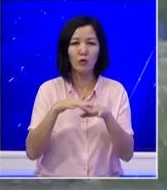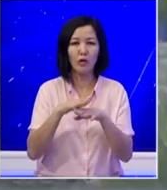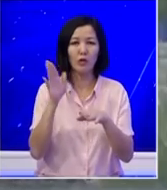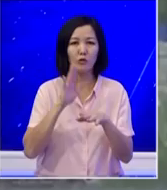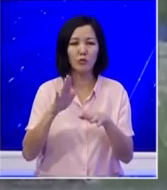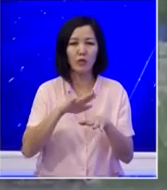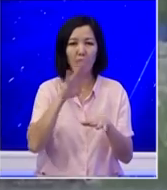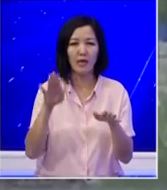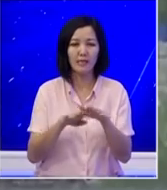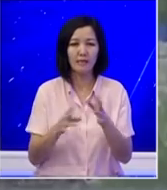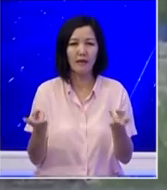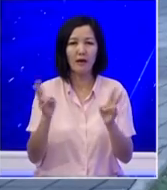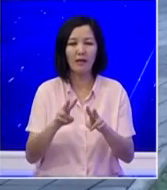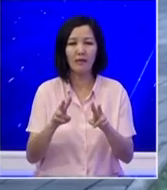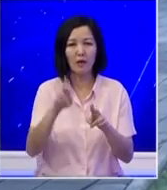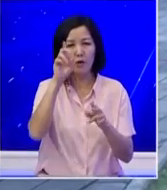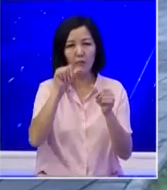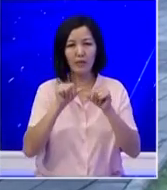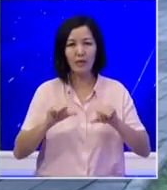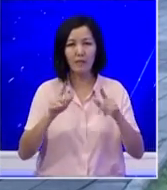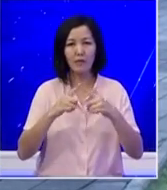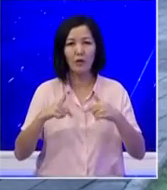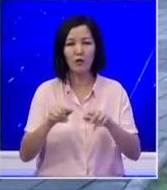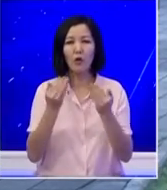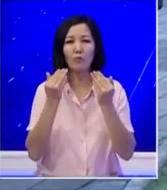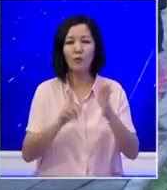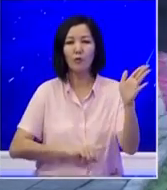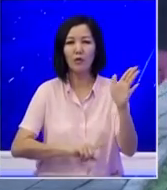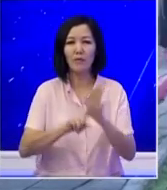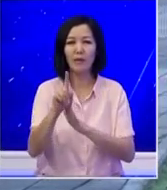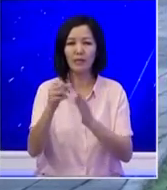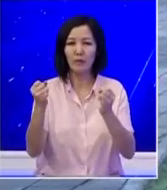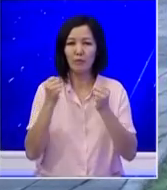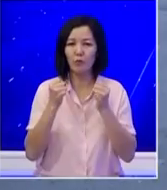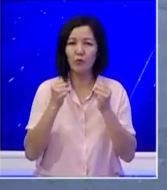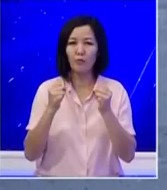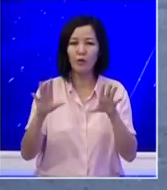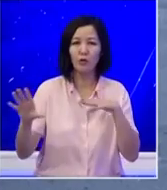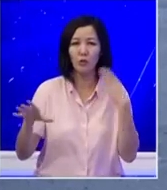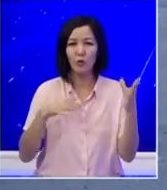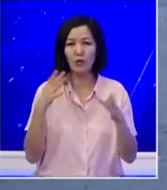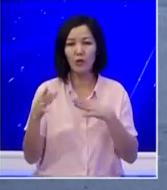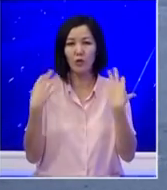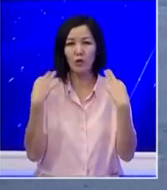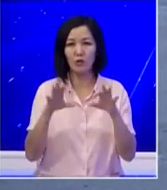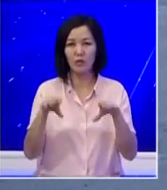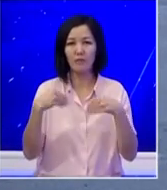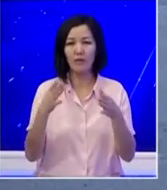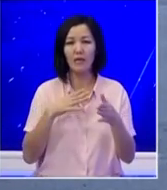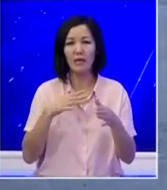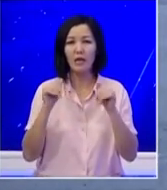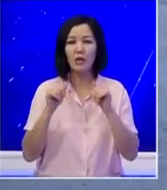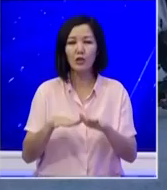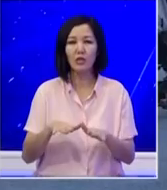байланысты үкіметтік комиссия құрылды. Бүгіннен бастап далада спортпен шұғылданып жаттығу жасауға рұқсат етіледі. Бұл